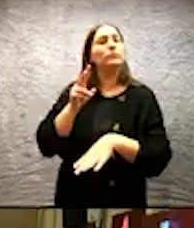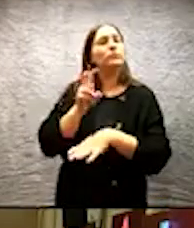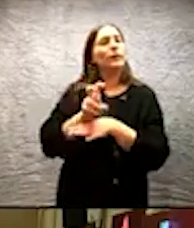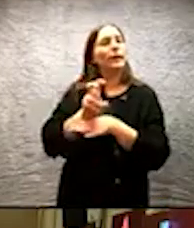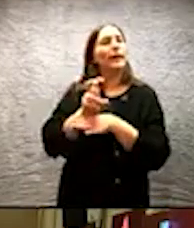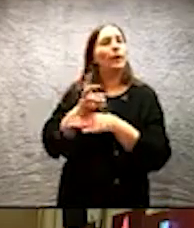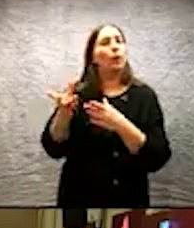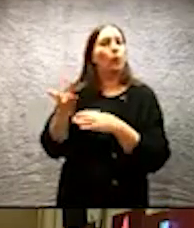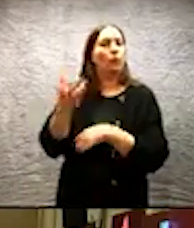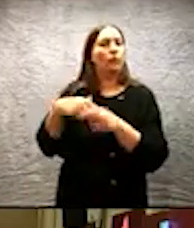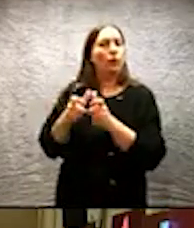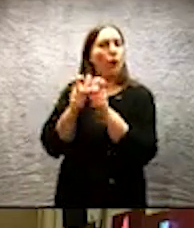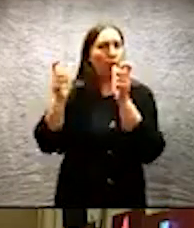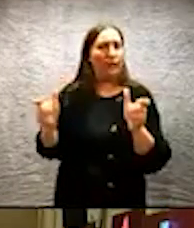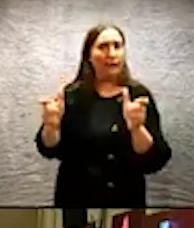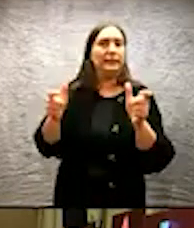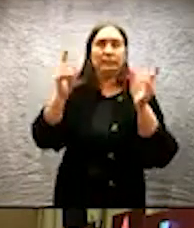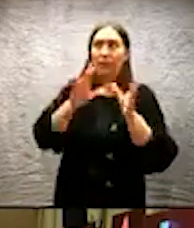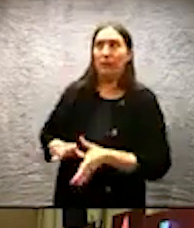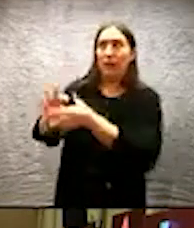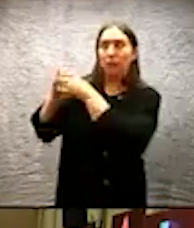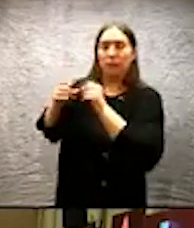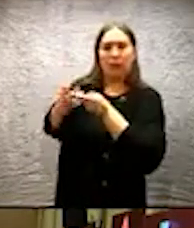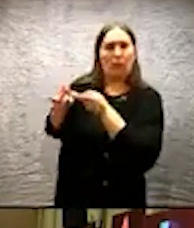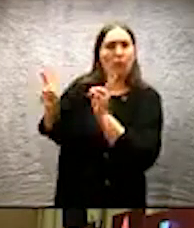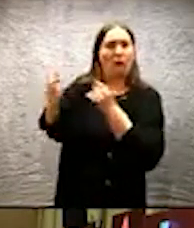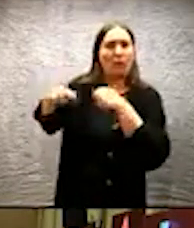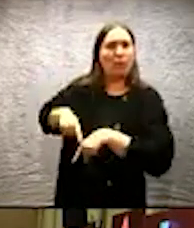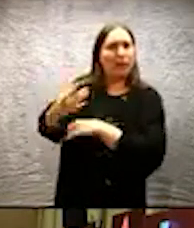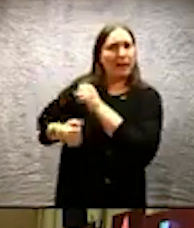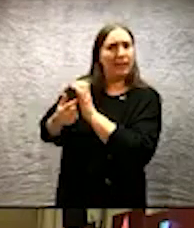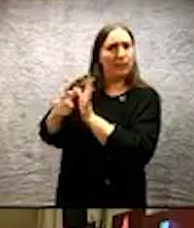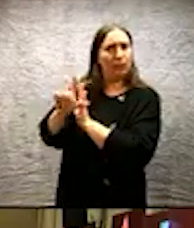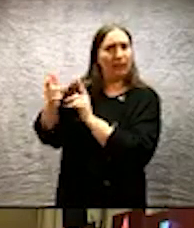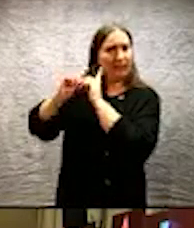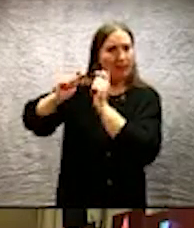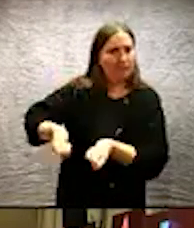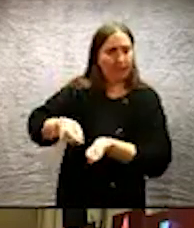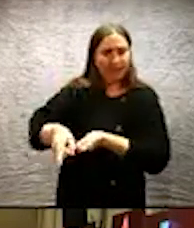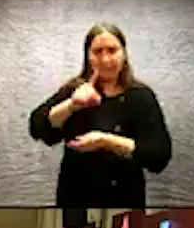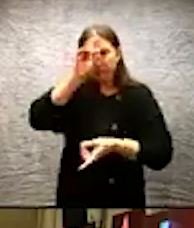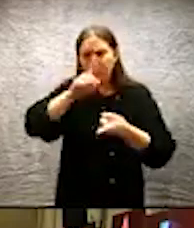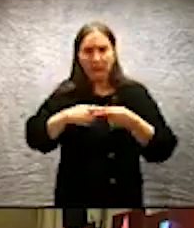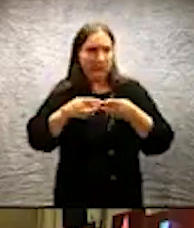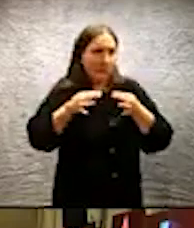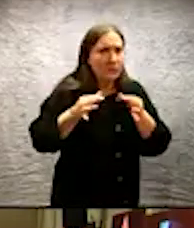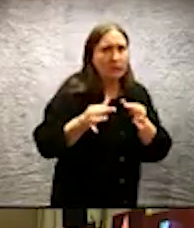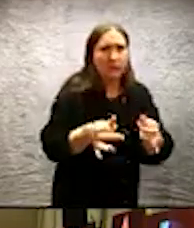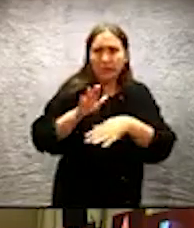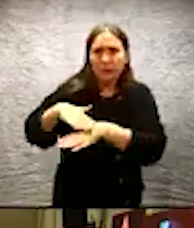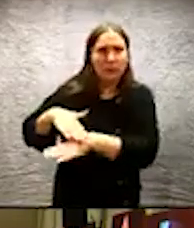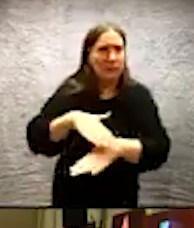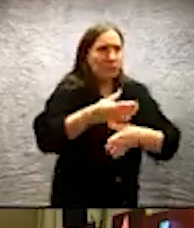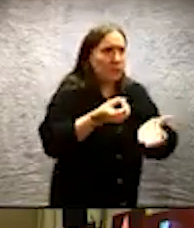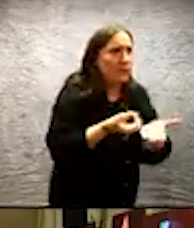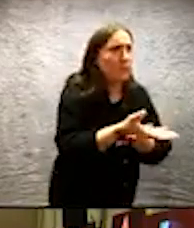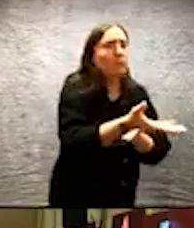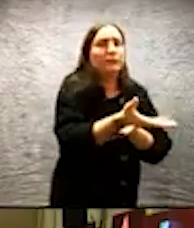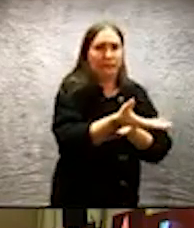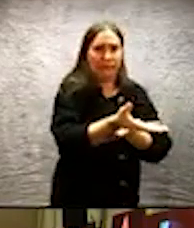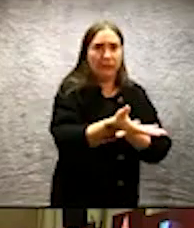éco-organisme agréé par le pouvoir public en 2021, dont l'enjeu est la sensibilisation pour l'information pour permettre